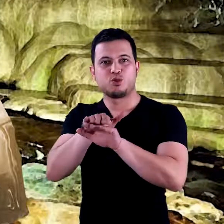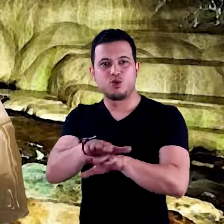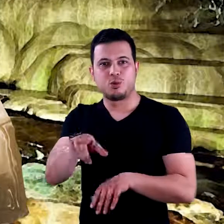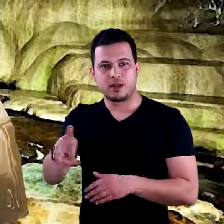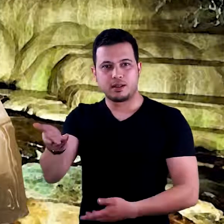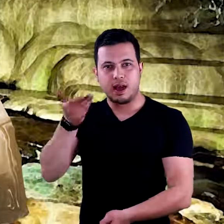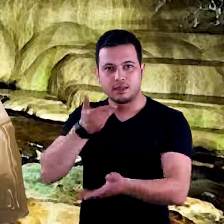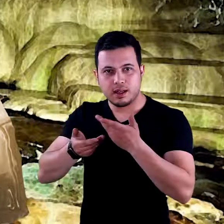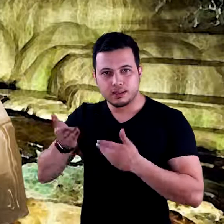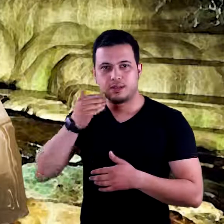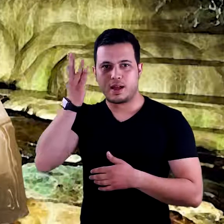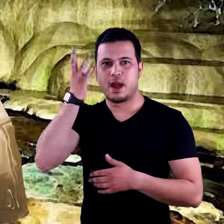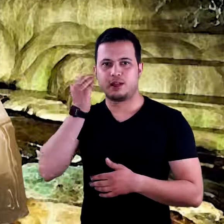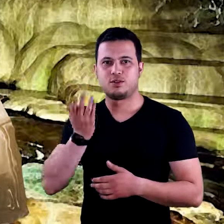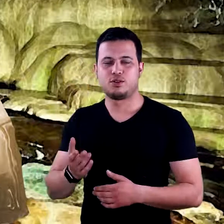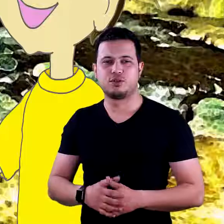dediklerini anlayabiliyordu.